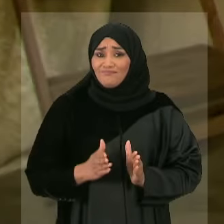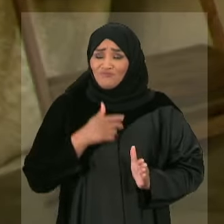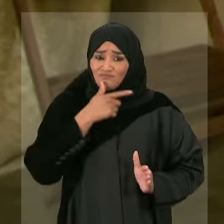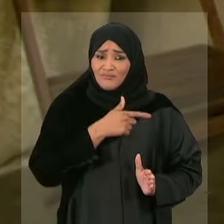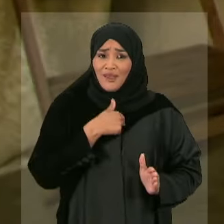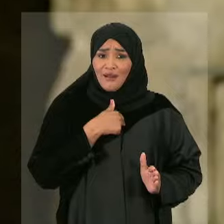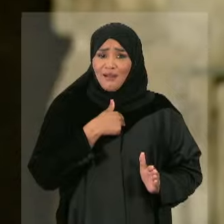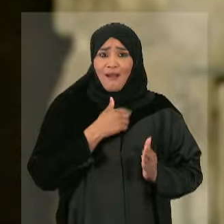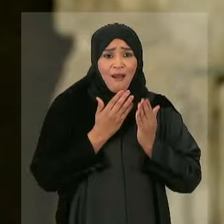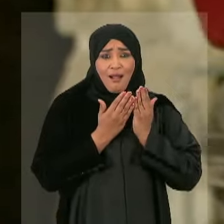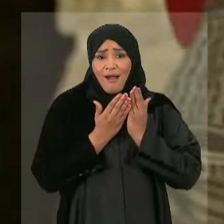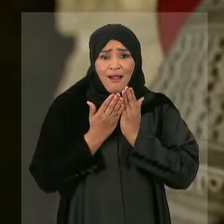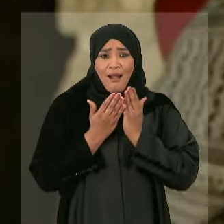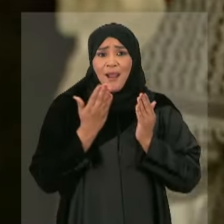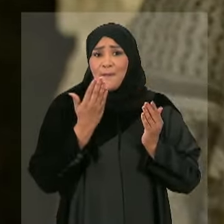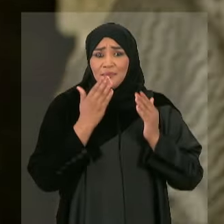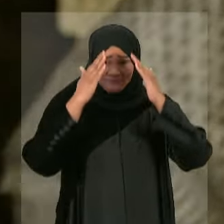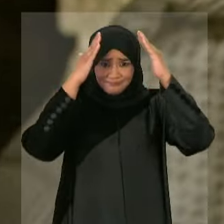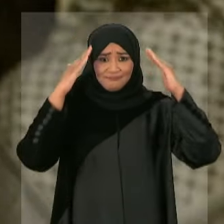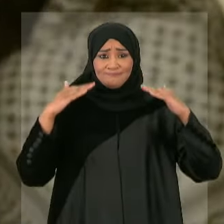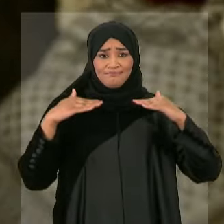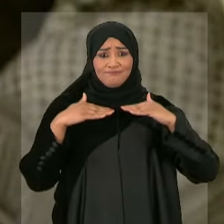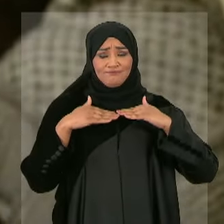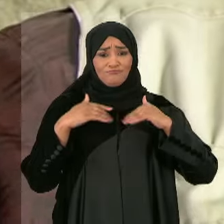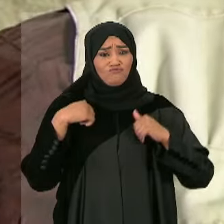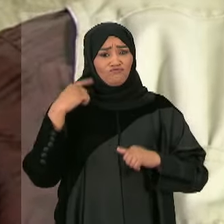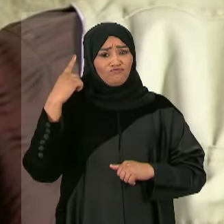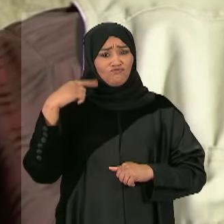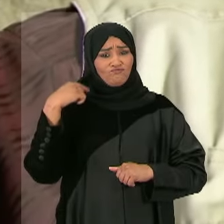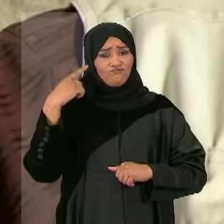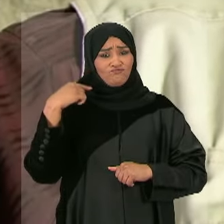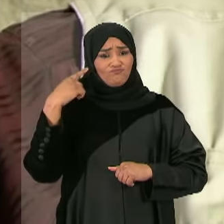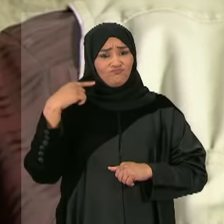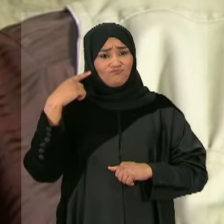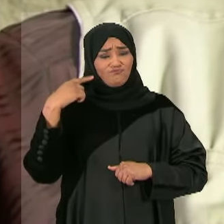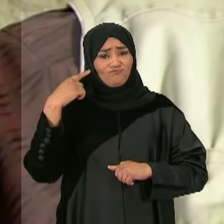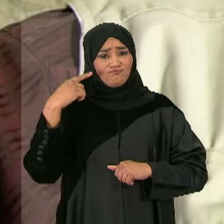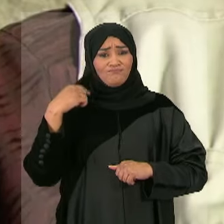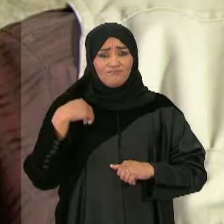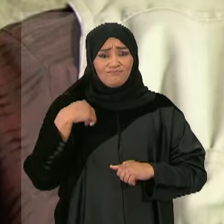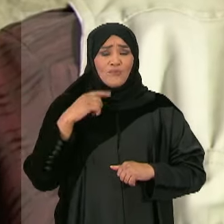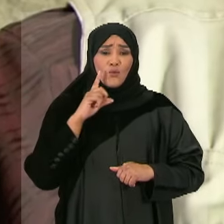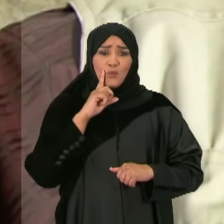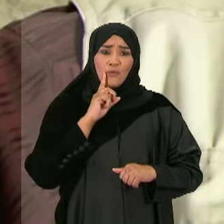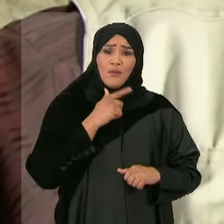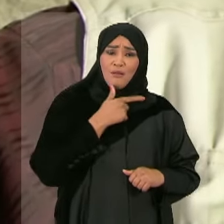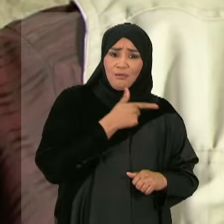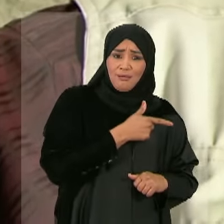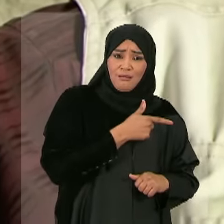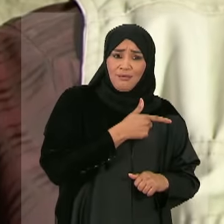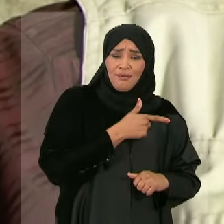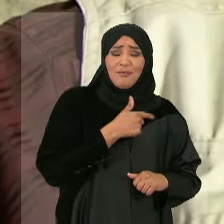أفكر، طيب إحنا مش قادرين نعيش، شو بدي أساوي؟ فكرت رحت قلت لحياة الوالدة، قلت لها يما بدي